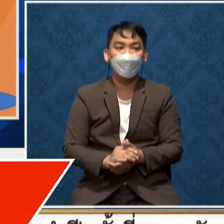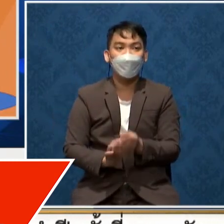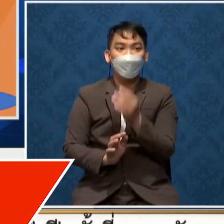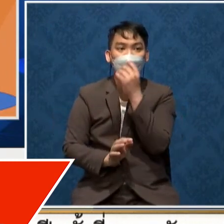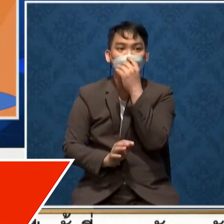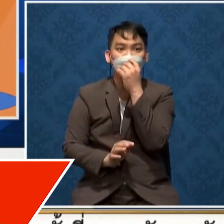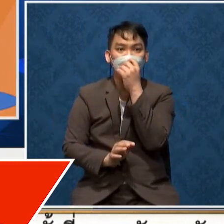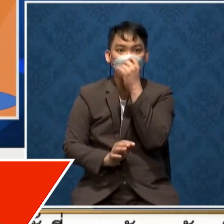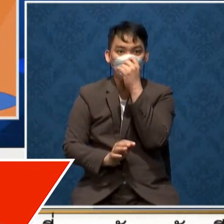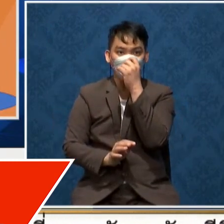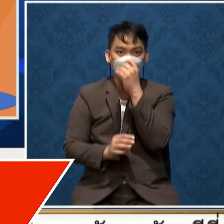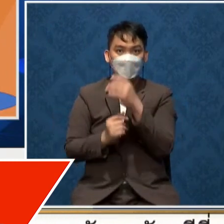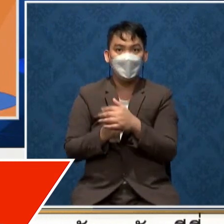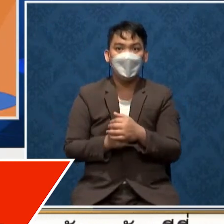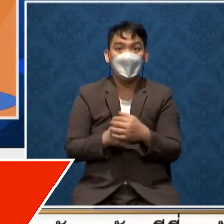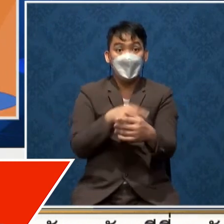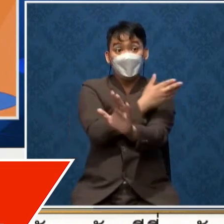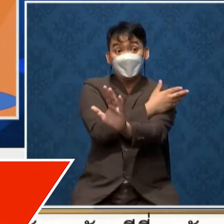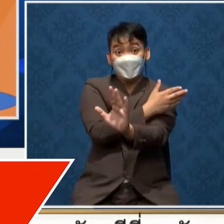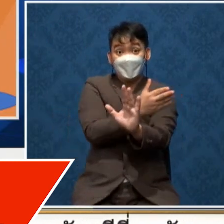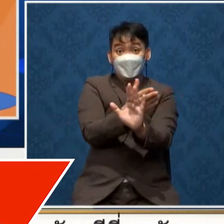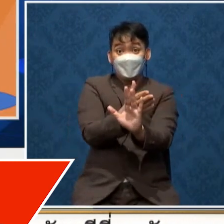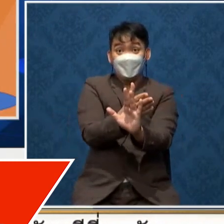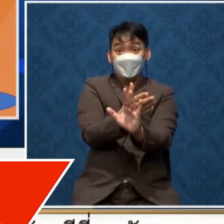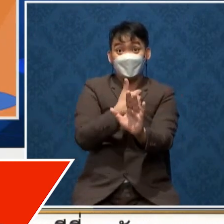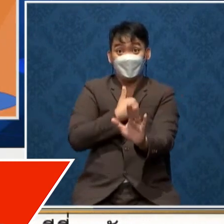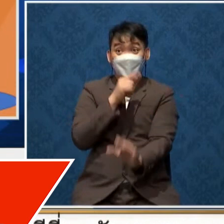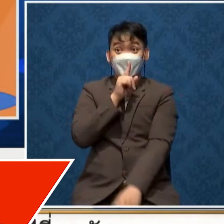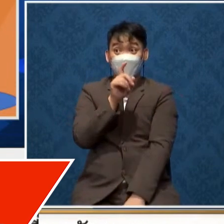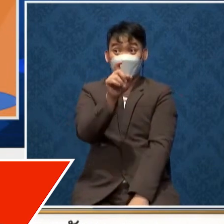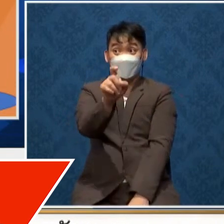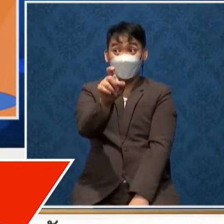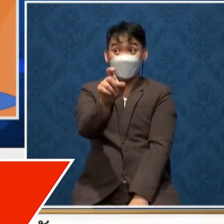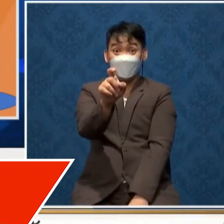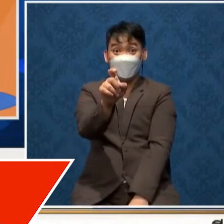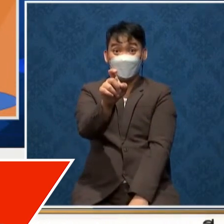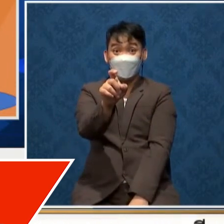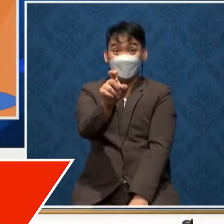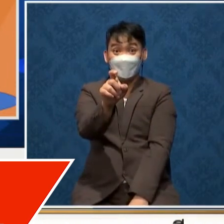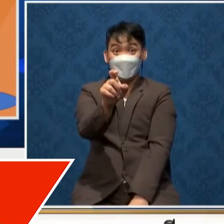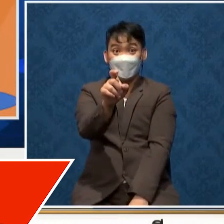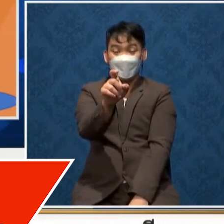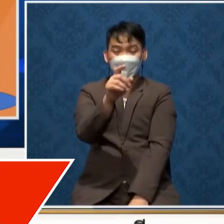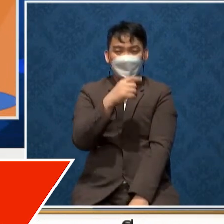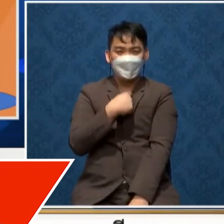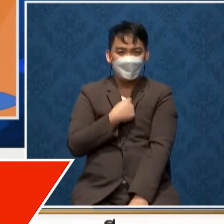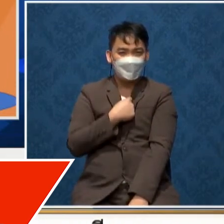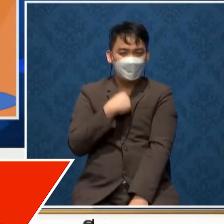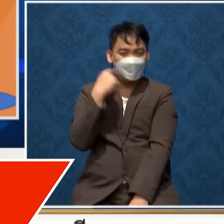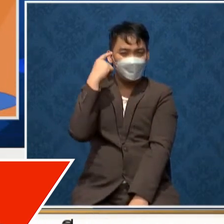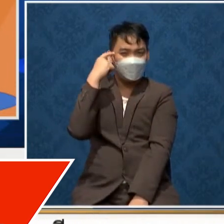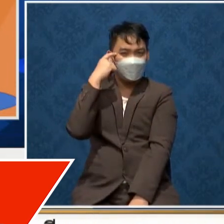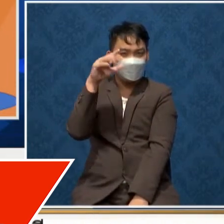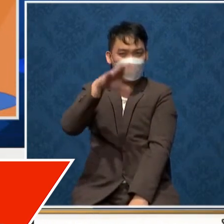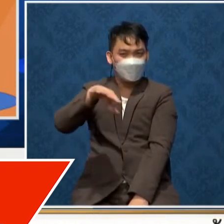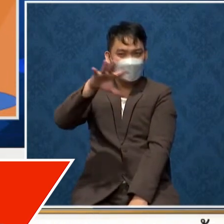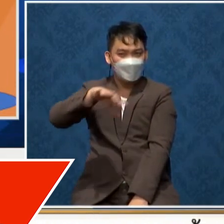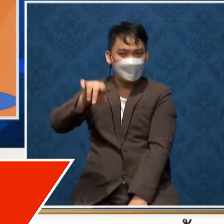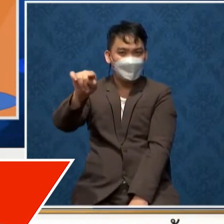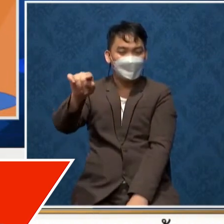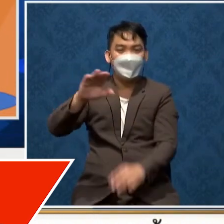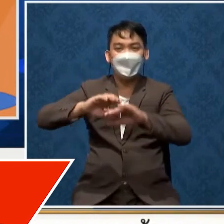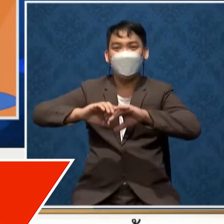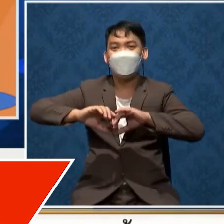จากเหตุผลที่ผมถามทั้งหมดมันจึงเป็นการครอบงำครับท่านประธานหน่วยงานของรั